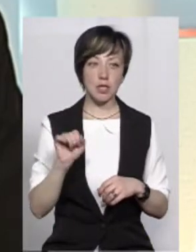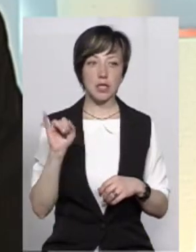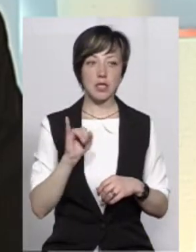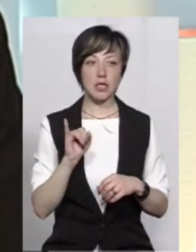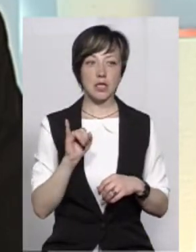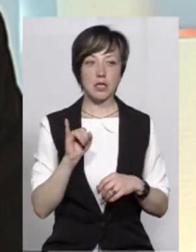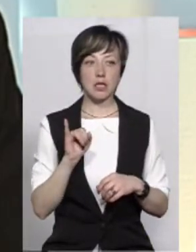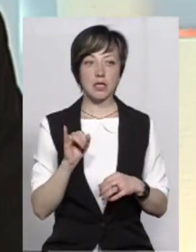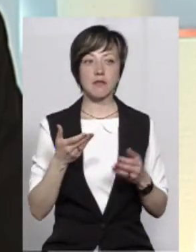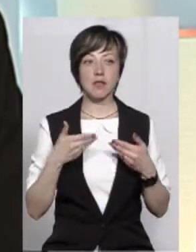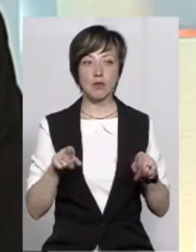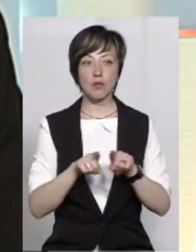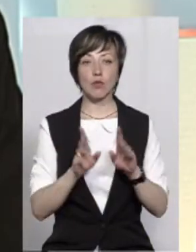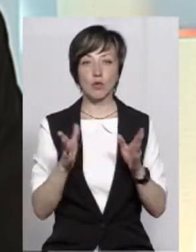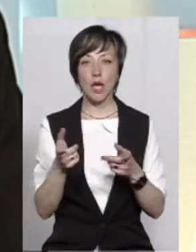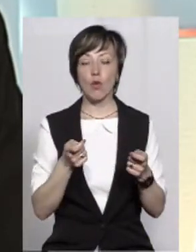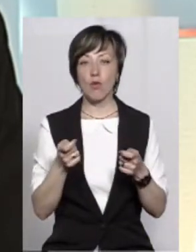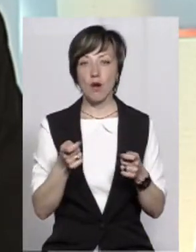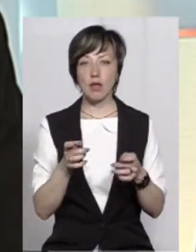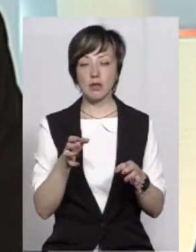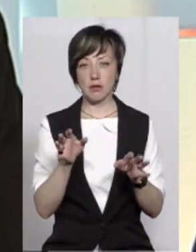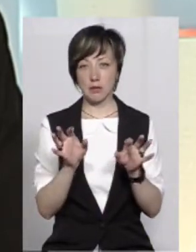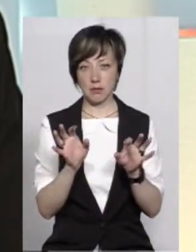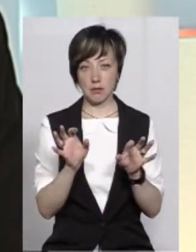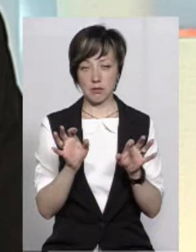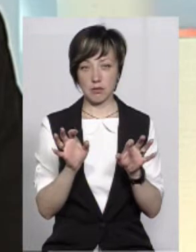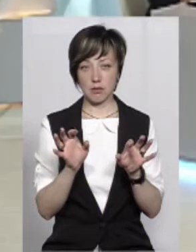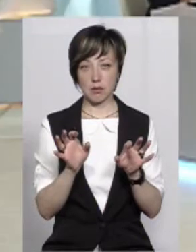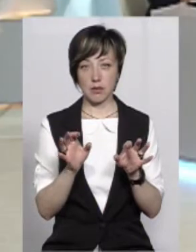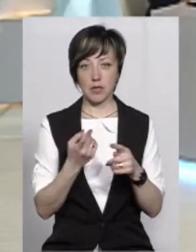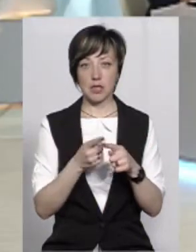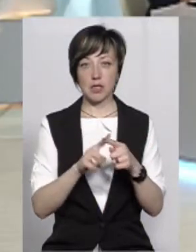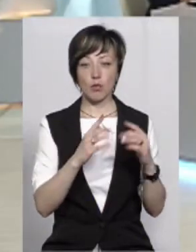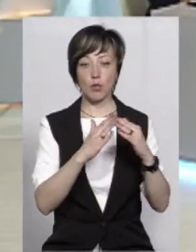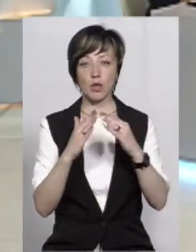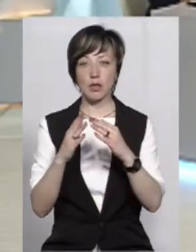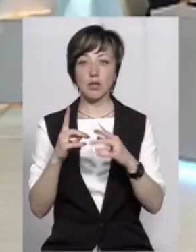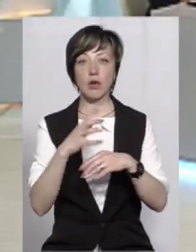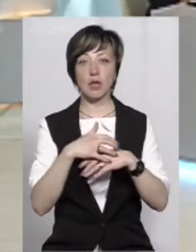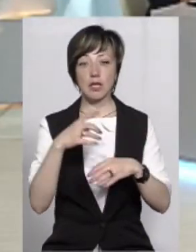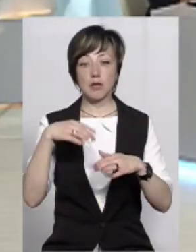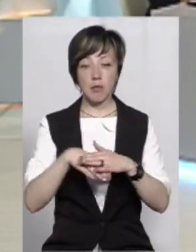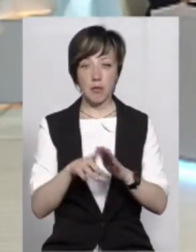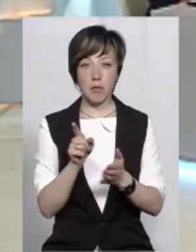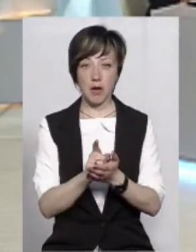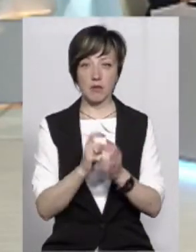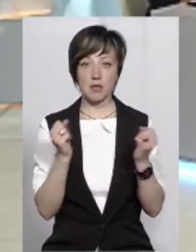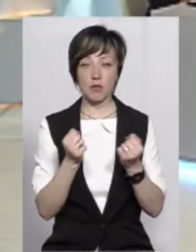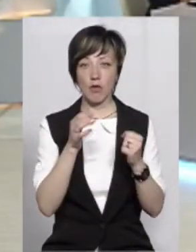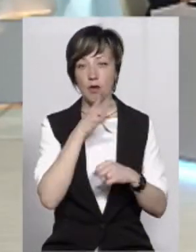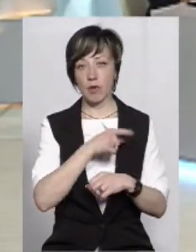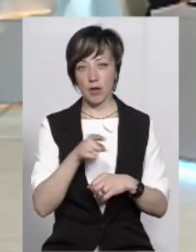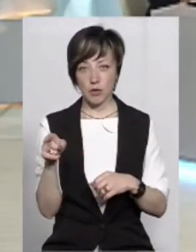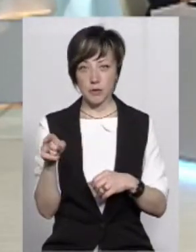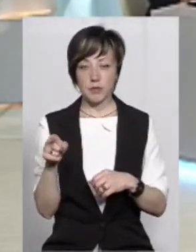і ми все-таки будемо якось регулювати, знаєте, от, ну, такі оці от будинки, що коти, ті самі коти, вони мають в зимовий